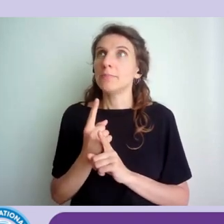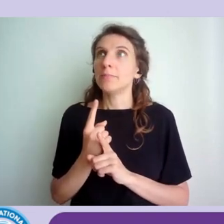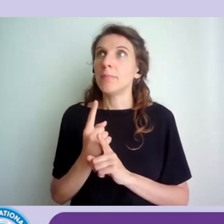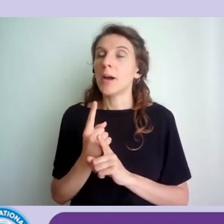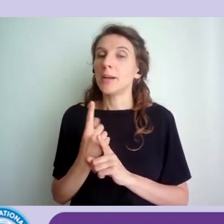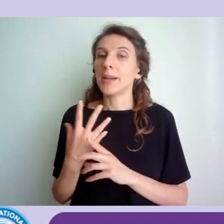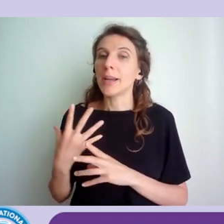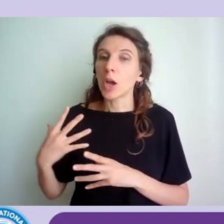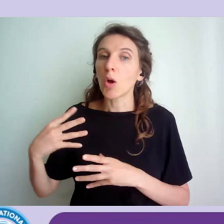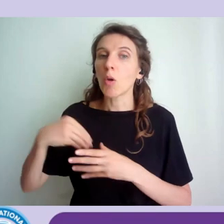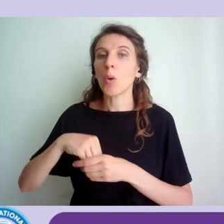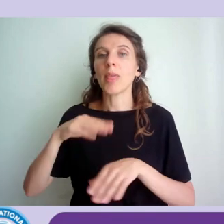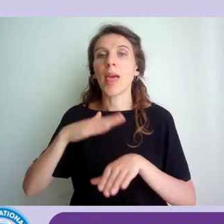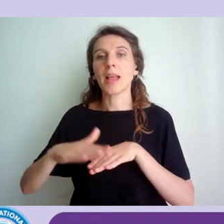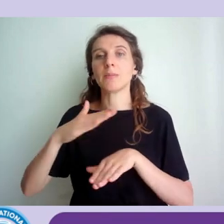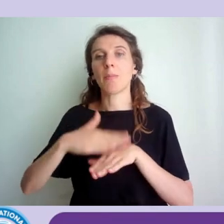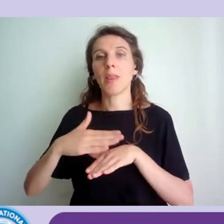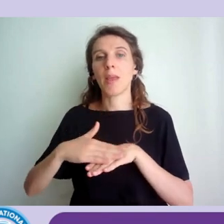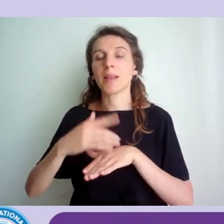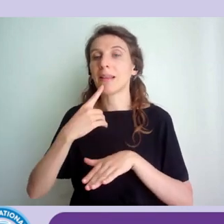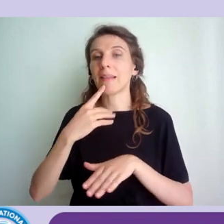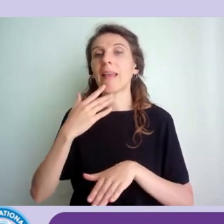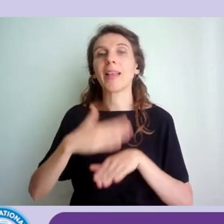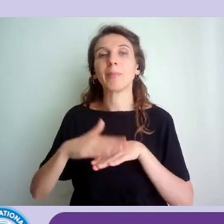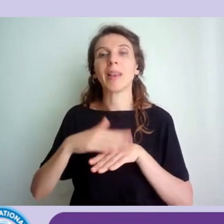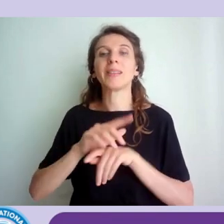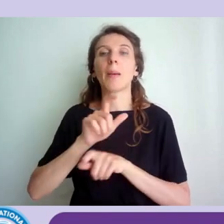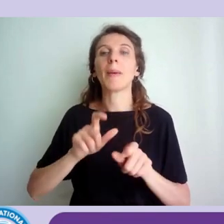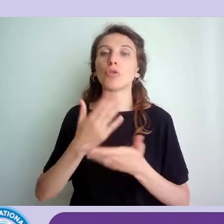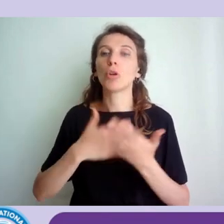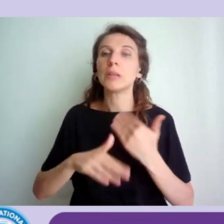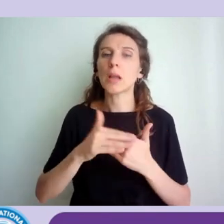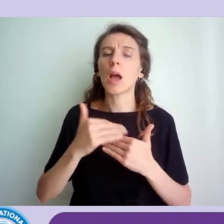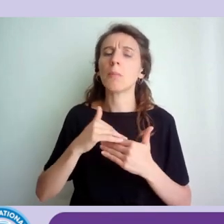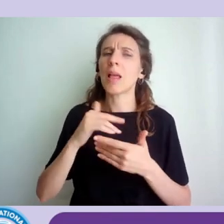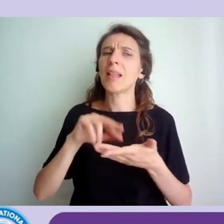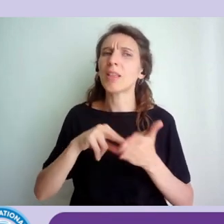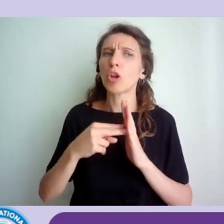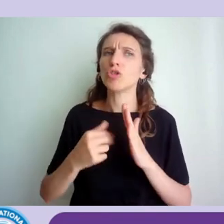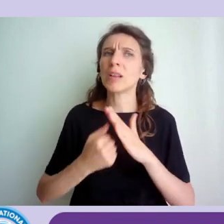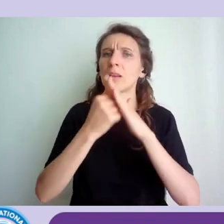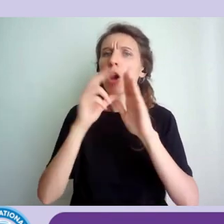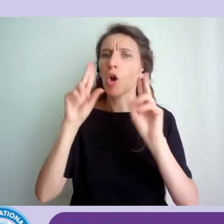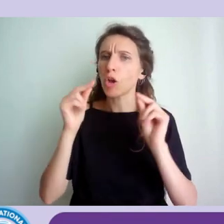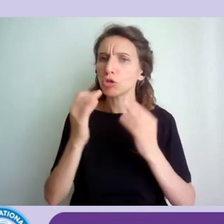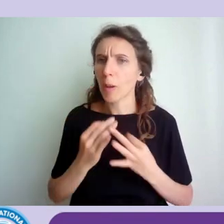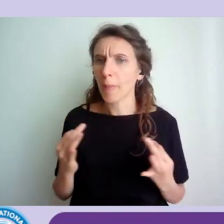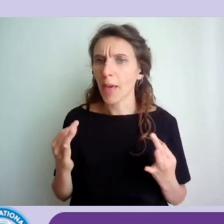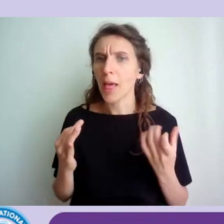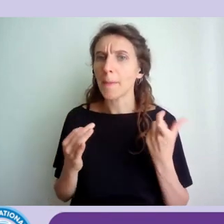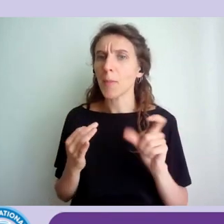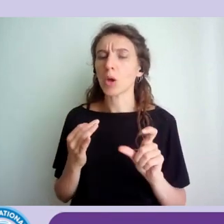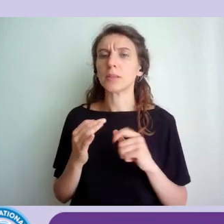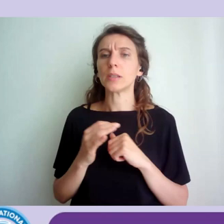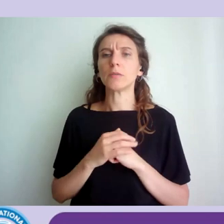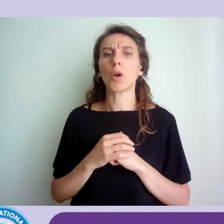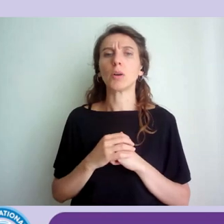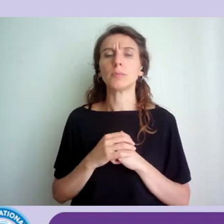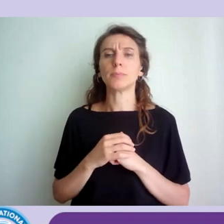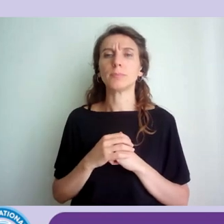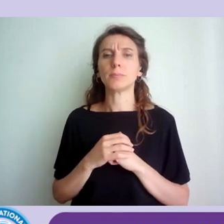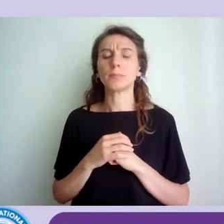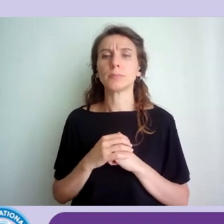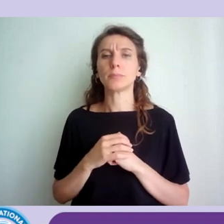l'esperienza con persone disabili che conoscono bene la tecnologia assistiva perché a volte diciamo